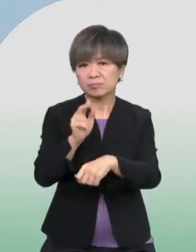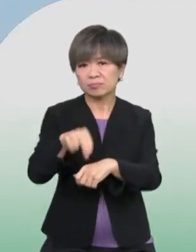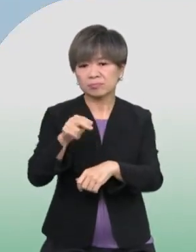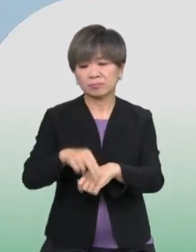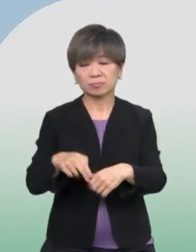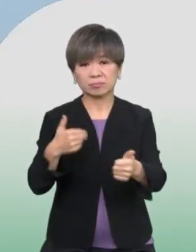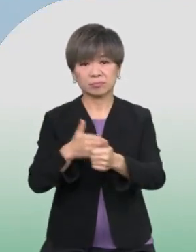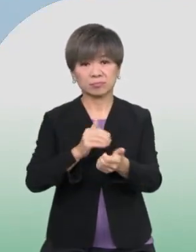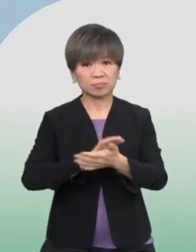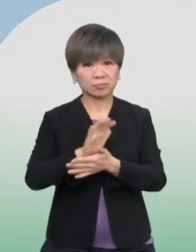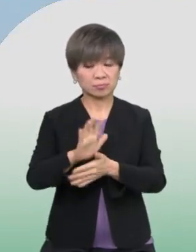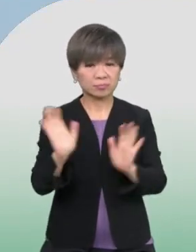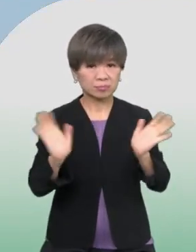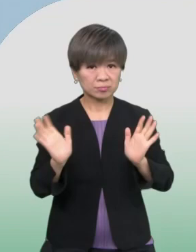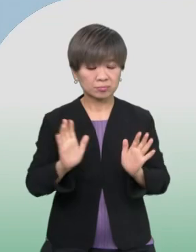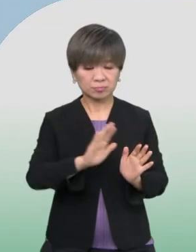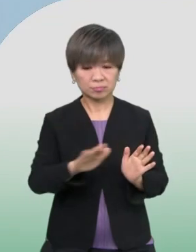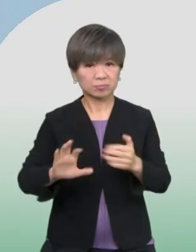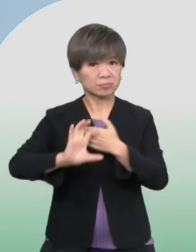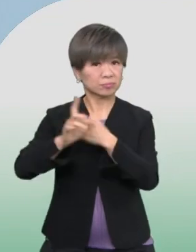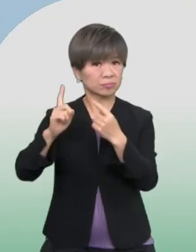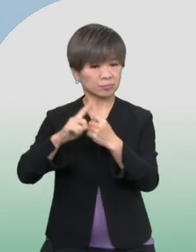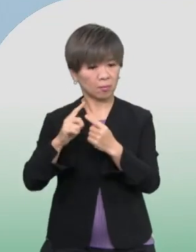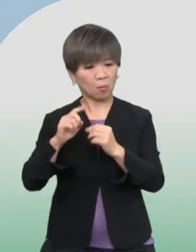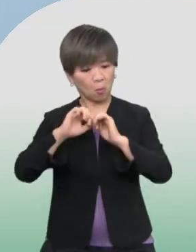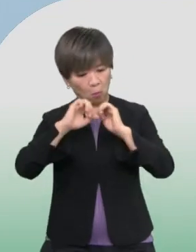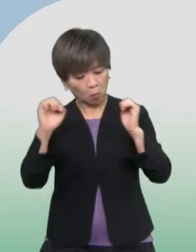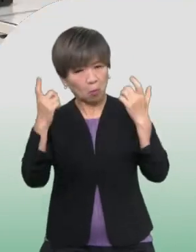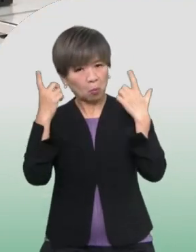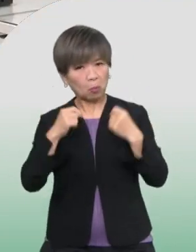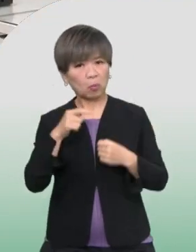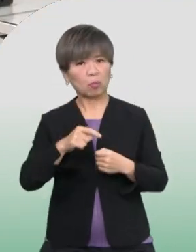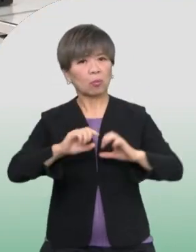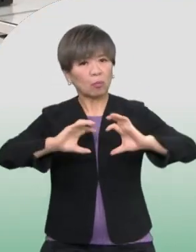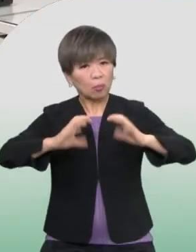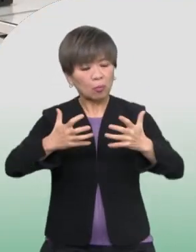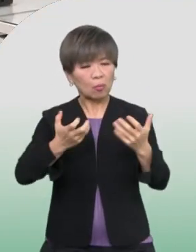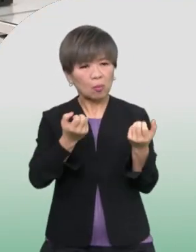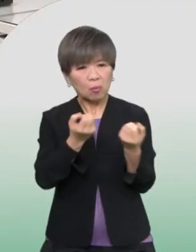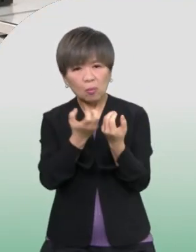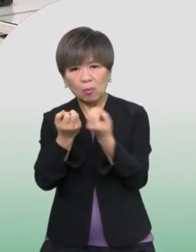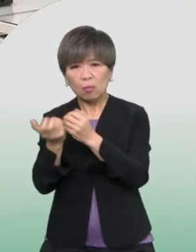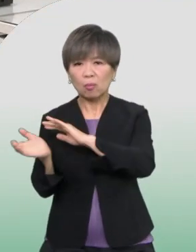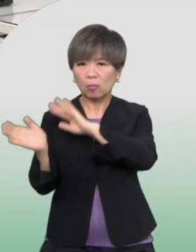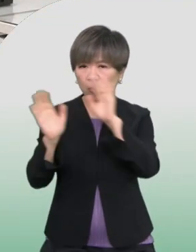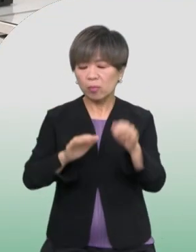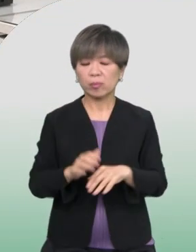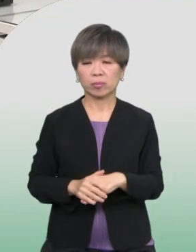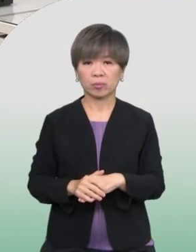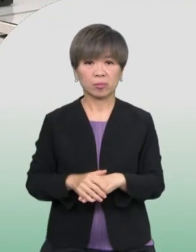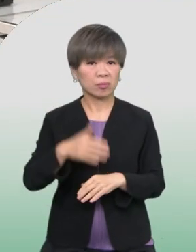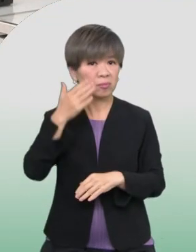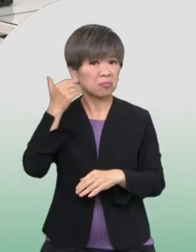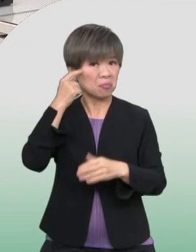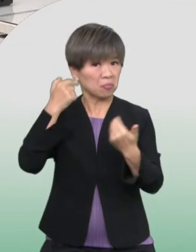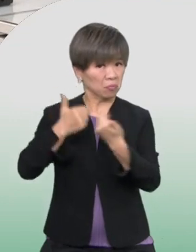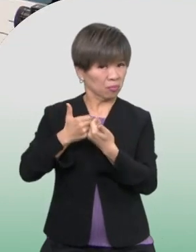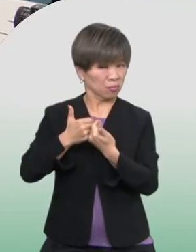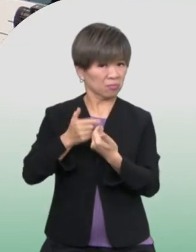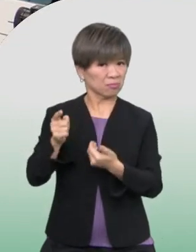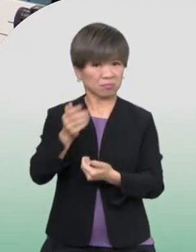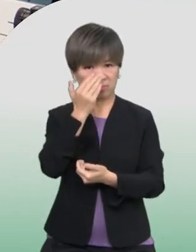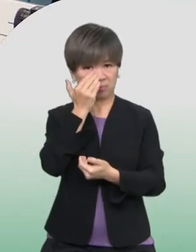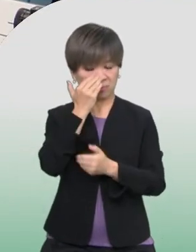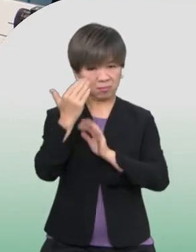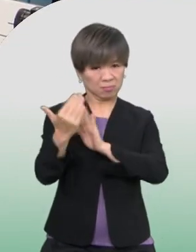然后退，甚至系外国人，韩国了解这个嘅国家，安尼系真蛮好嘅。国民党反对系唔系就系唔敢